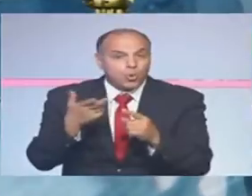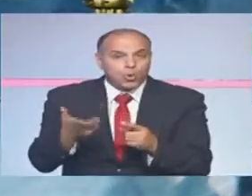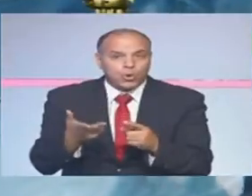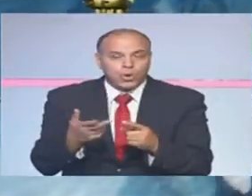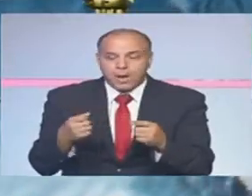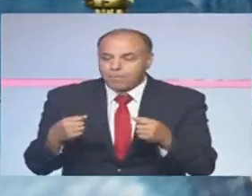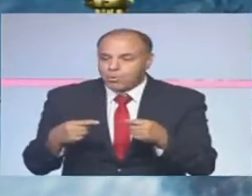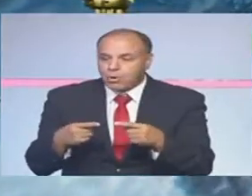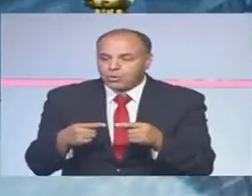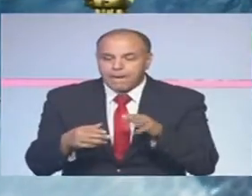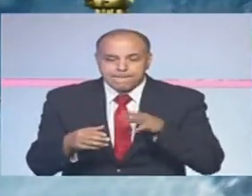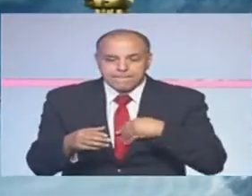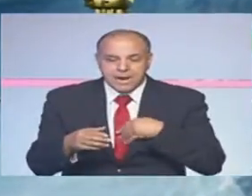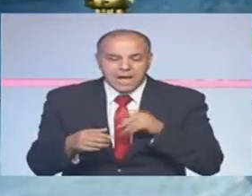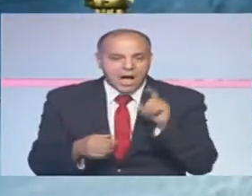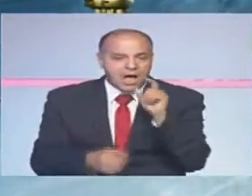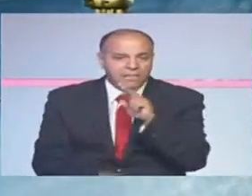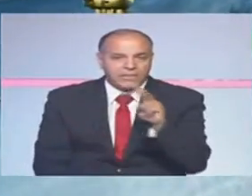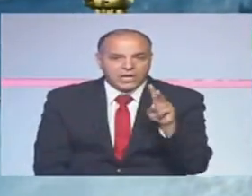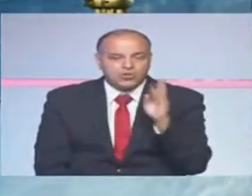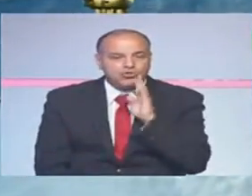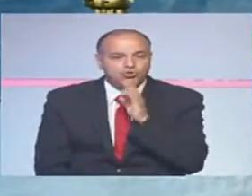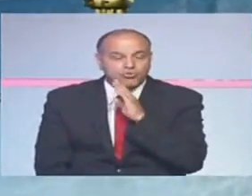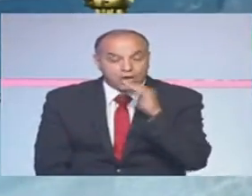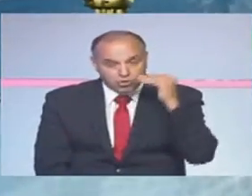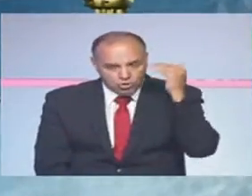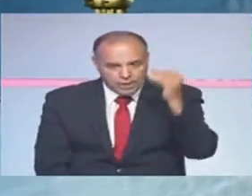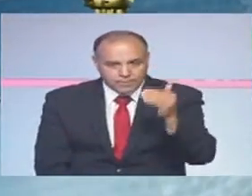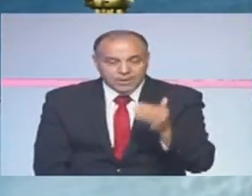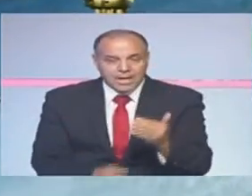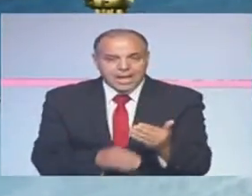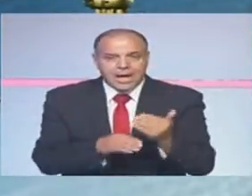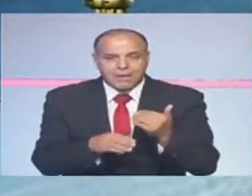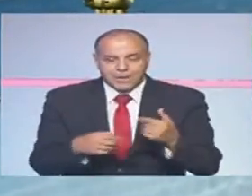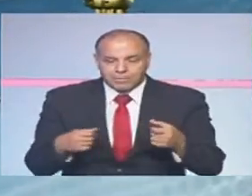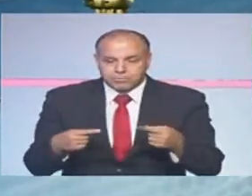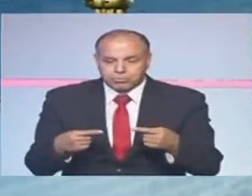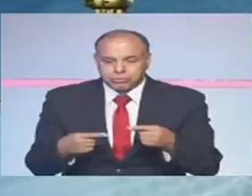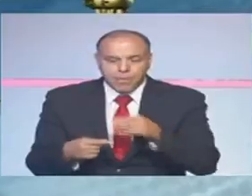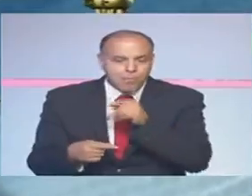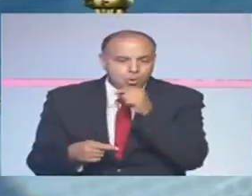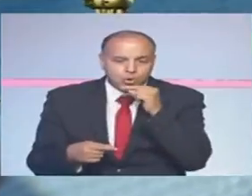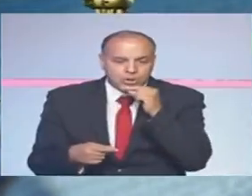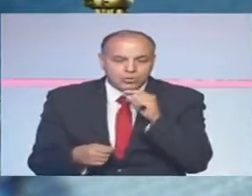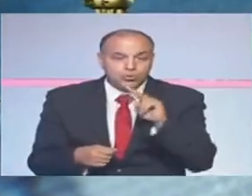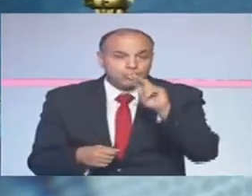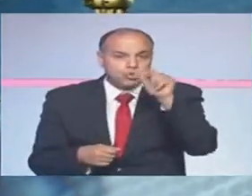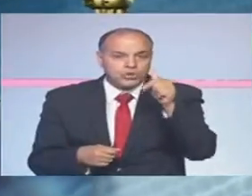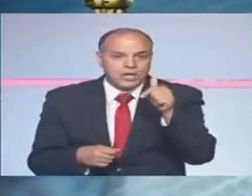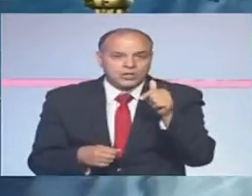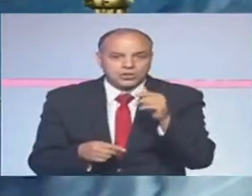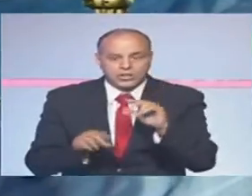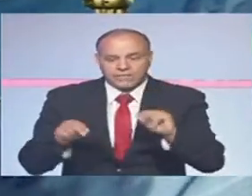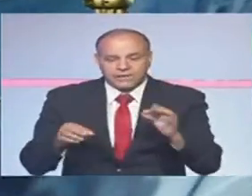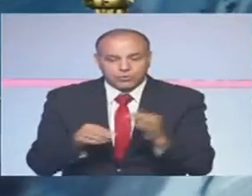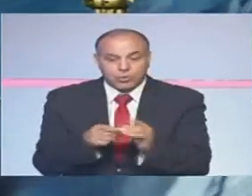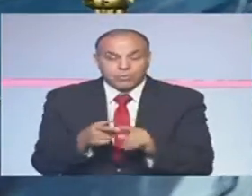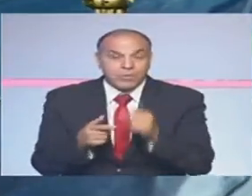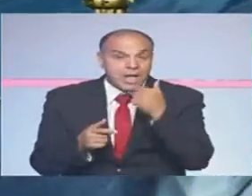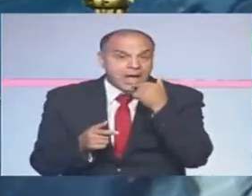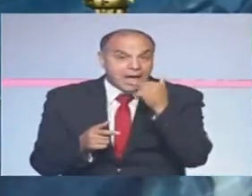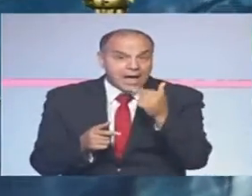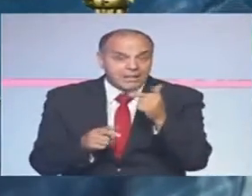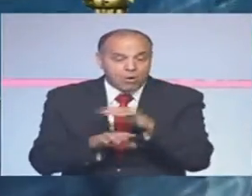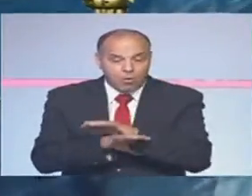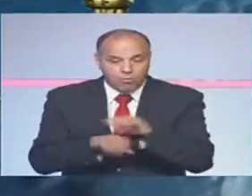بملاقاته مالي في الثاني عشر من جانفي المقبل قبل ملاقاه موريتانيا في السادس عشر من الشهر ذاته على